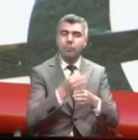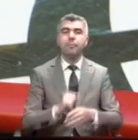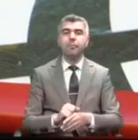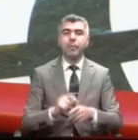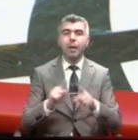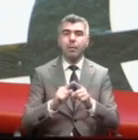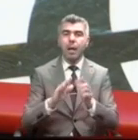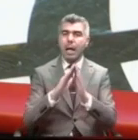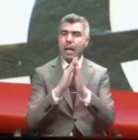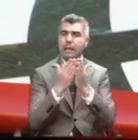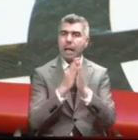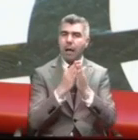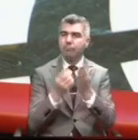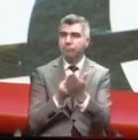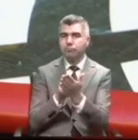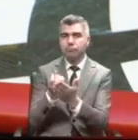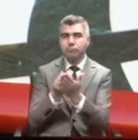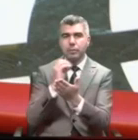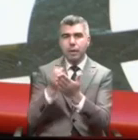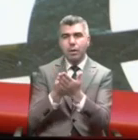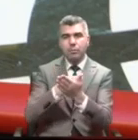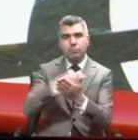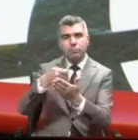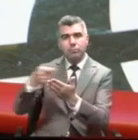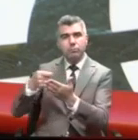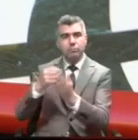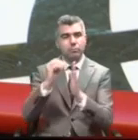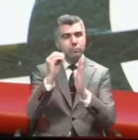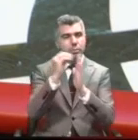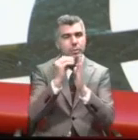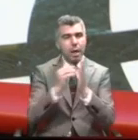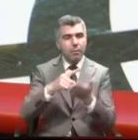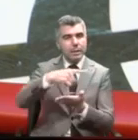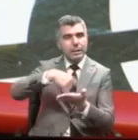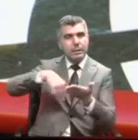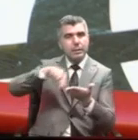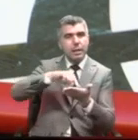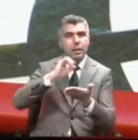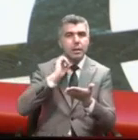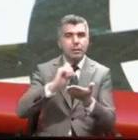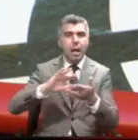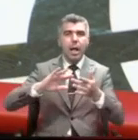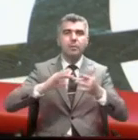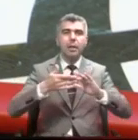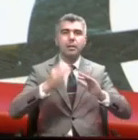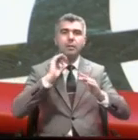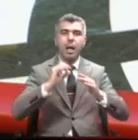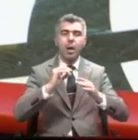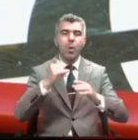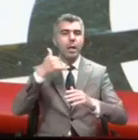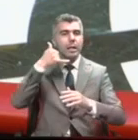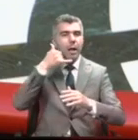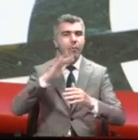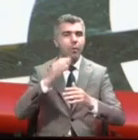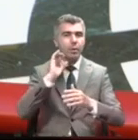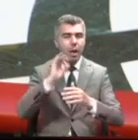توجيهيه وا لمراحل الحج مضمنه في شريط تطبيق الكتروني التحميل على الهواتف الذكيه